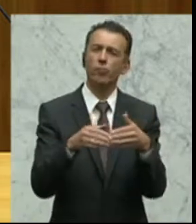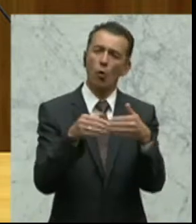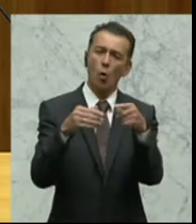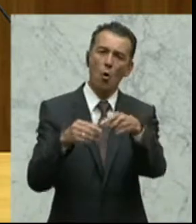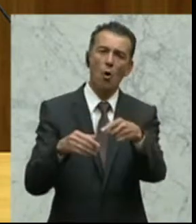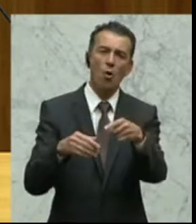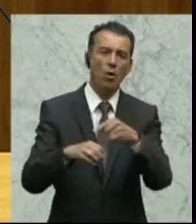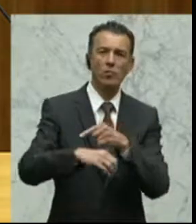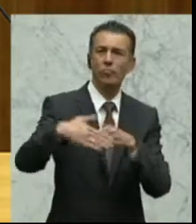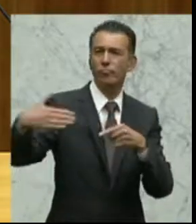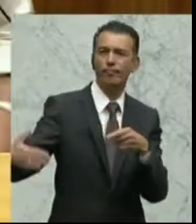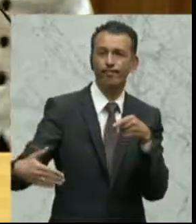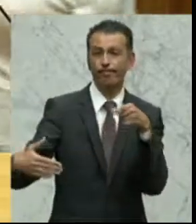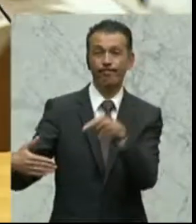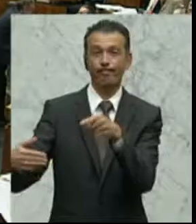May.